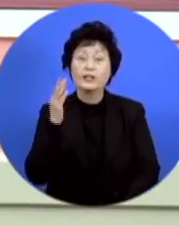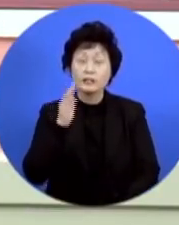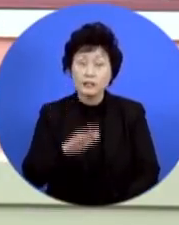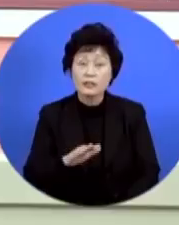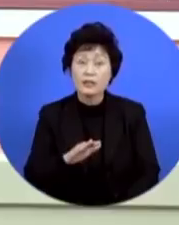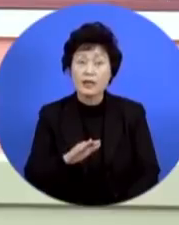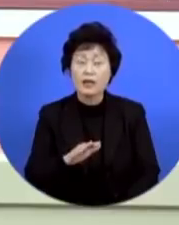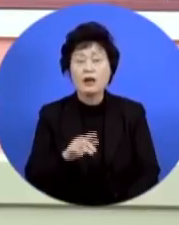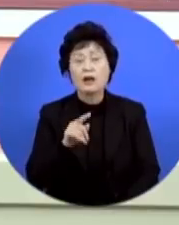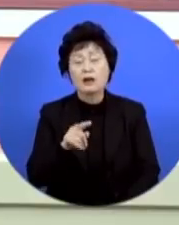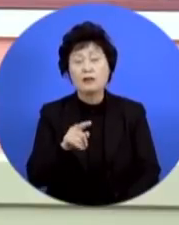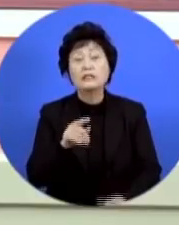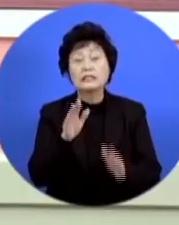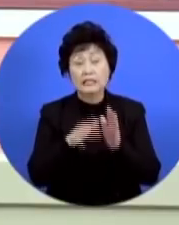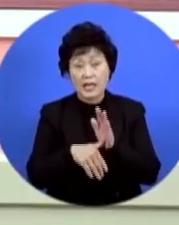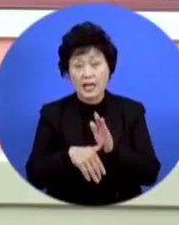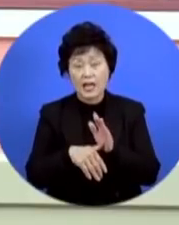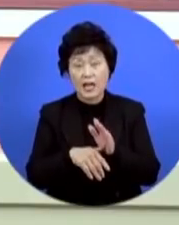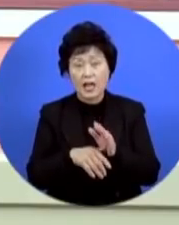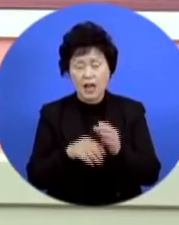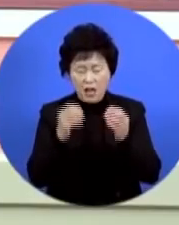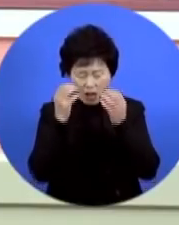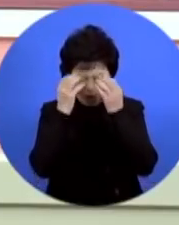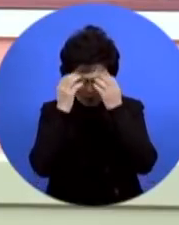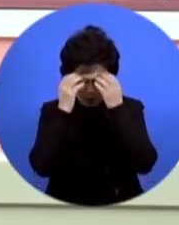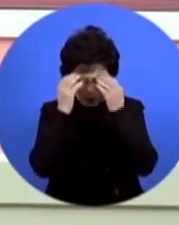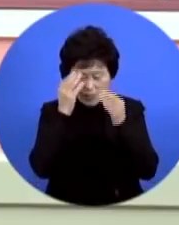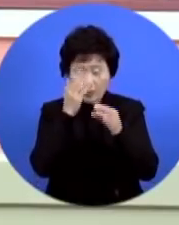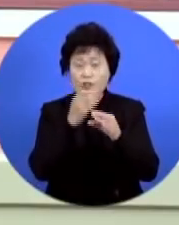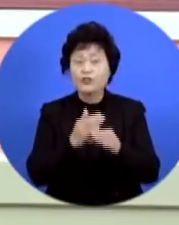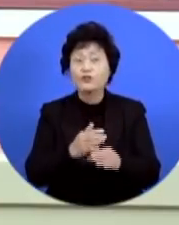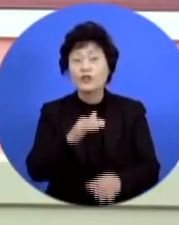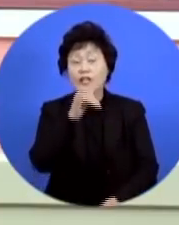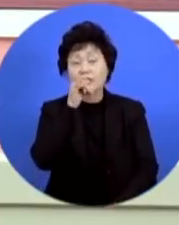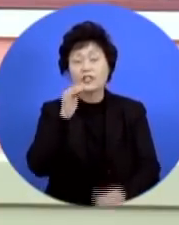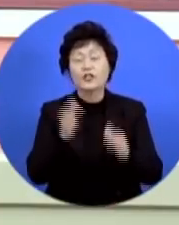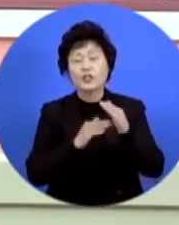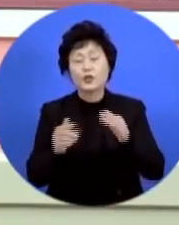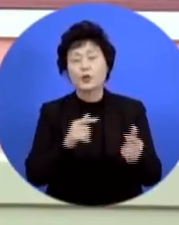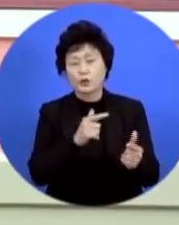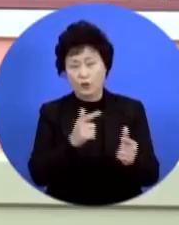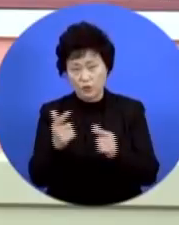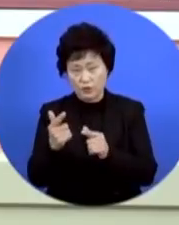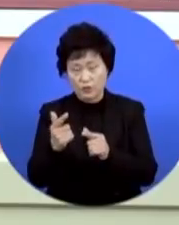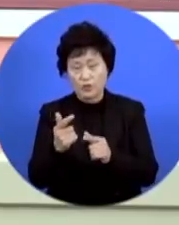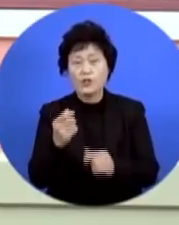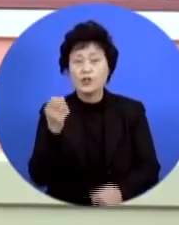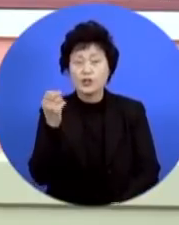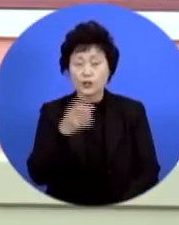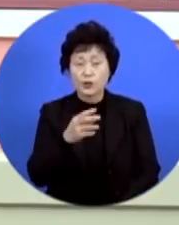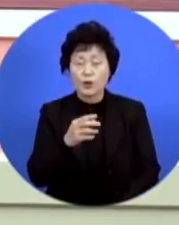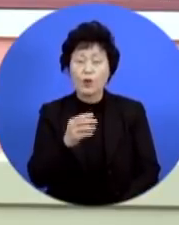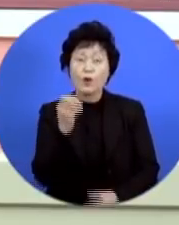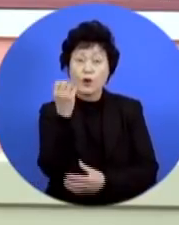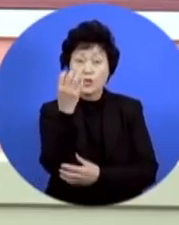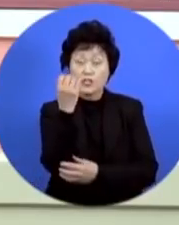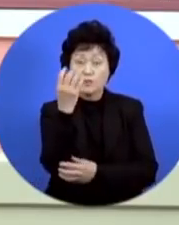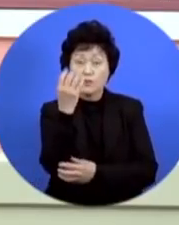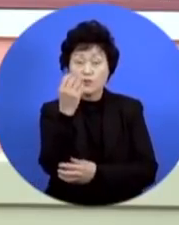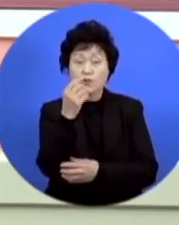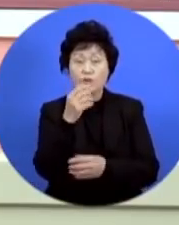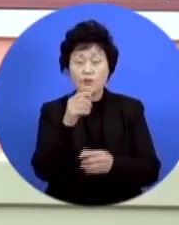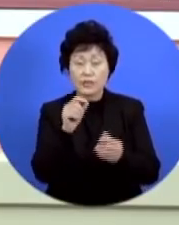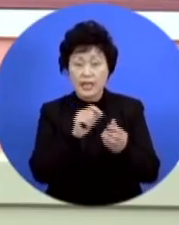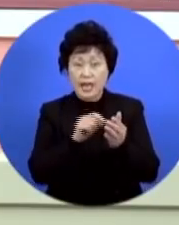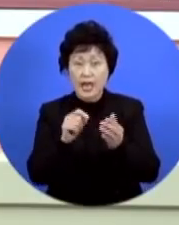또 고난 속에 있는 성도들을 위해서 평소에 준비했던 메시지 섞고 또 칼럼을 또 신문에다가 이번에 코로나 사태